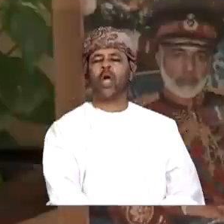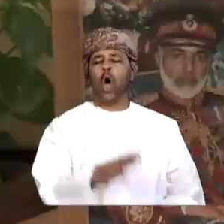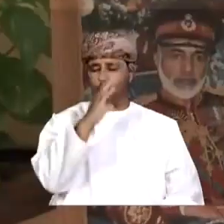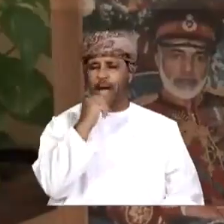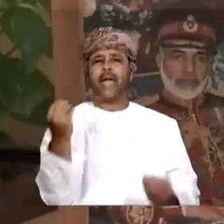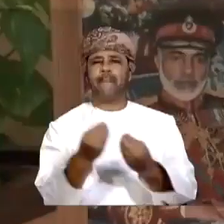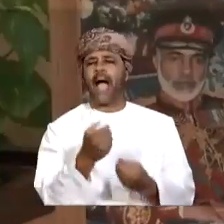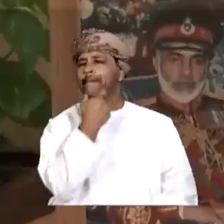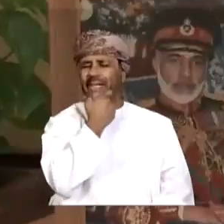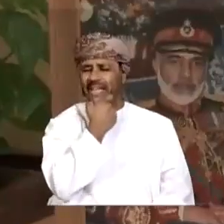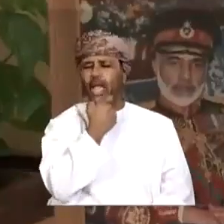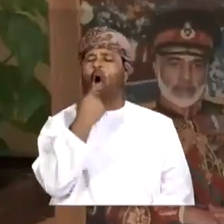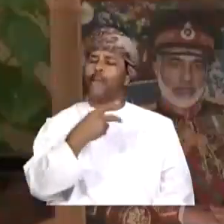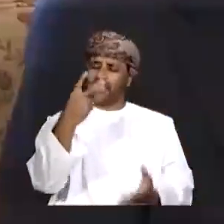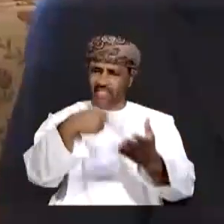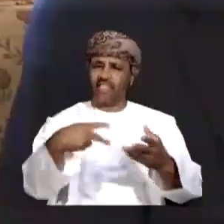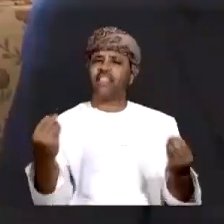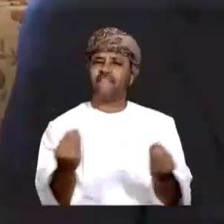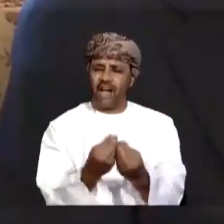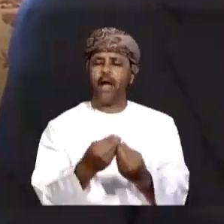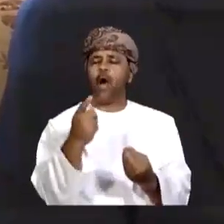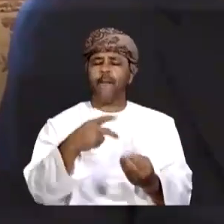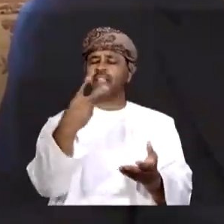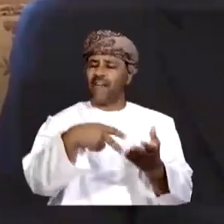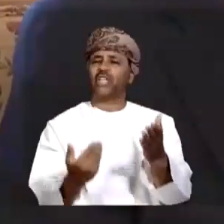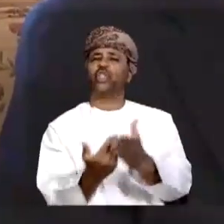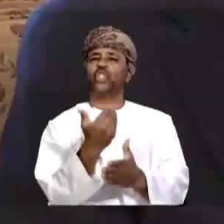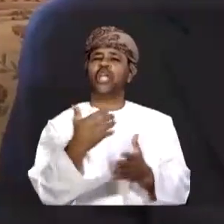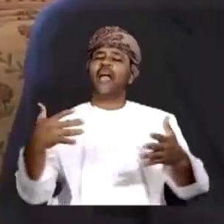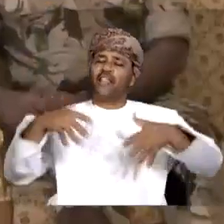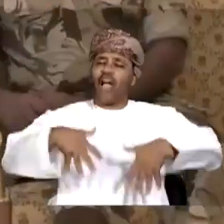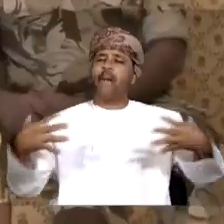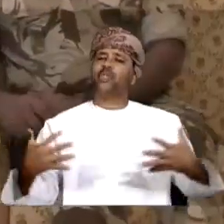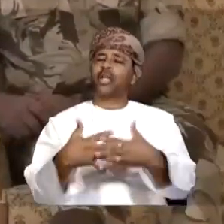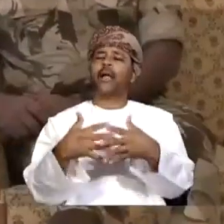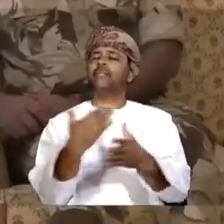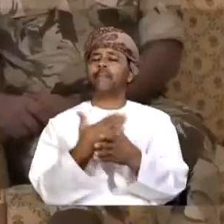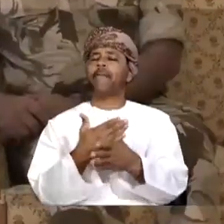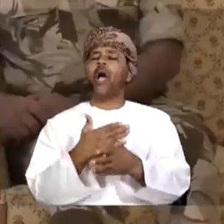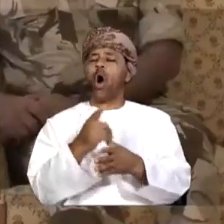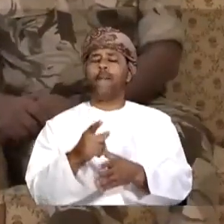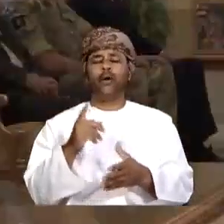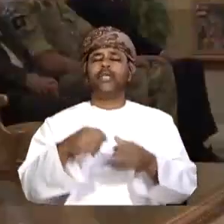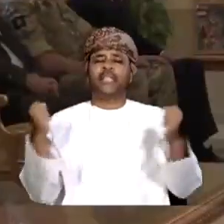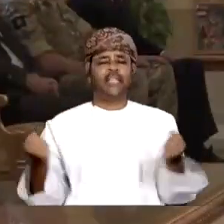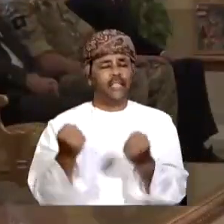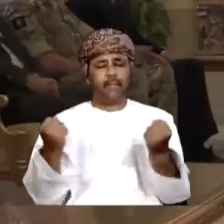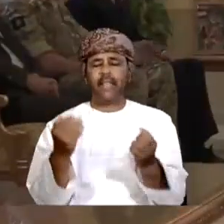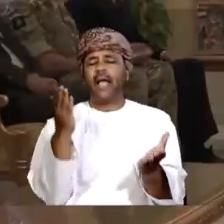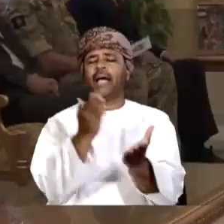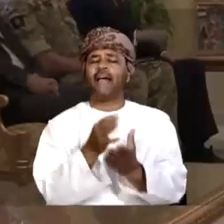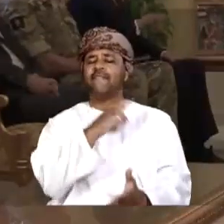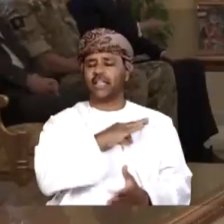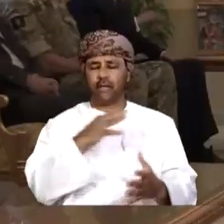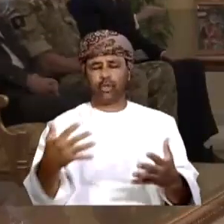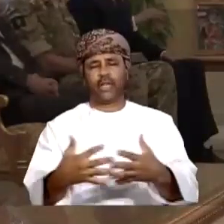السلطنة والمملكة المتحدة تتفقان على إبرام اتفاقية دفاع مشترك لتأطير التزام دفاعي وتدريبي لتحقيق